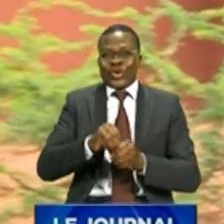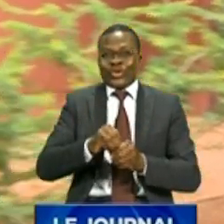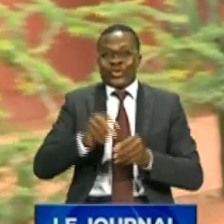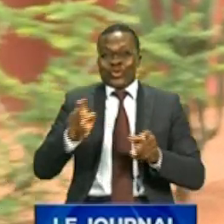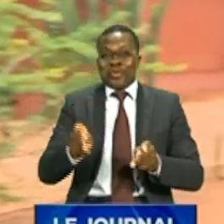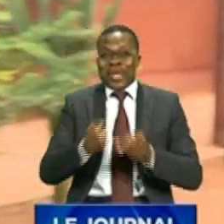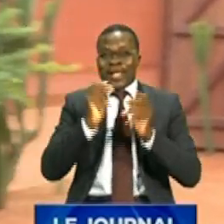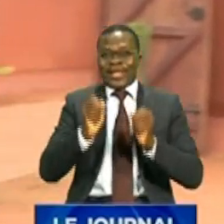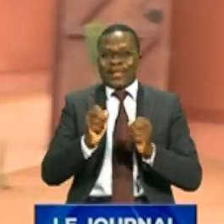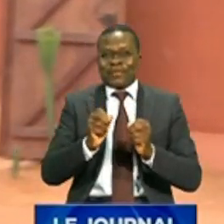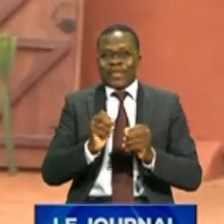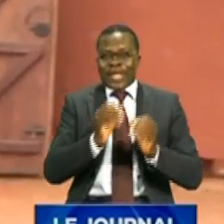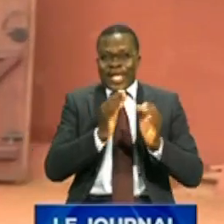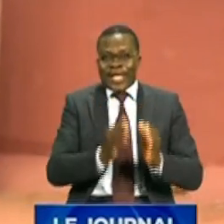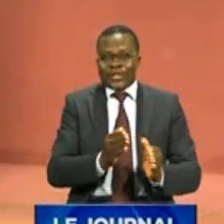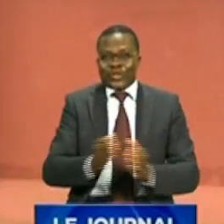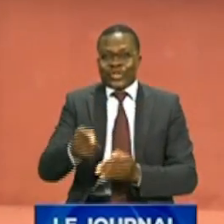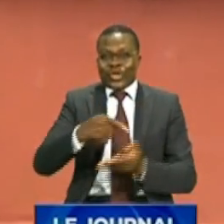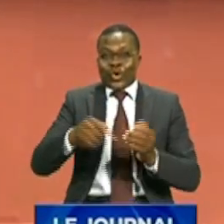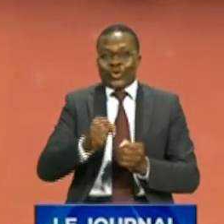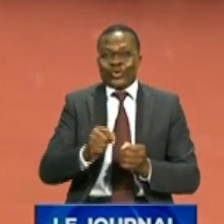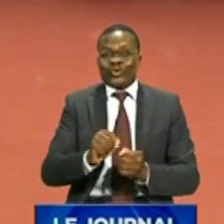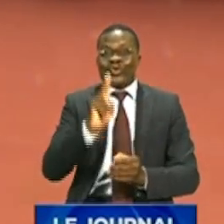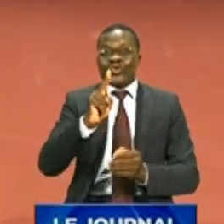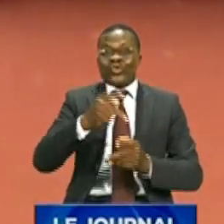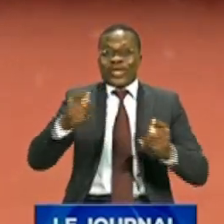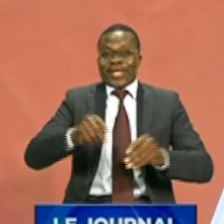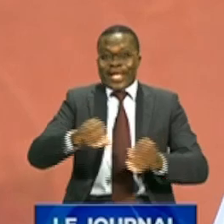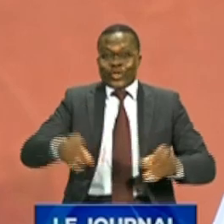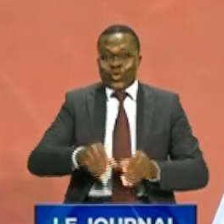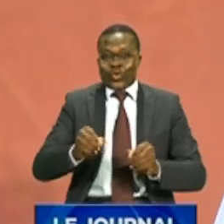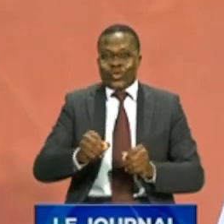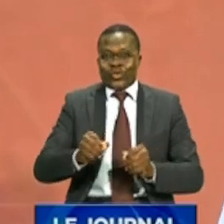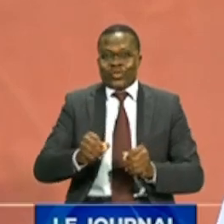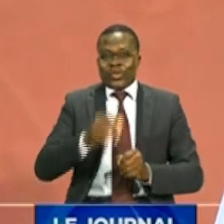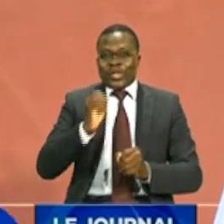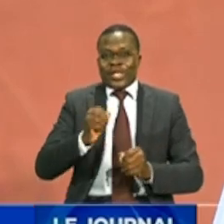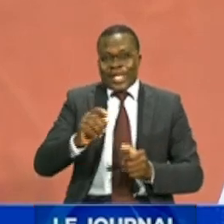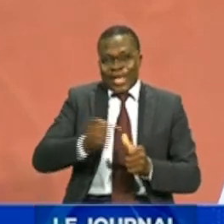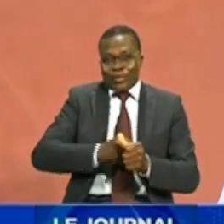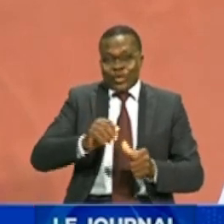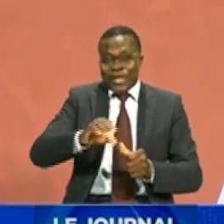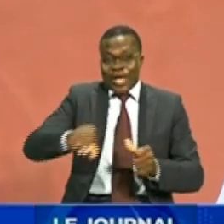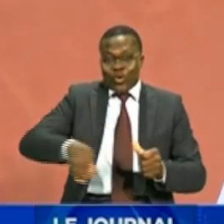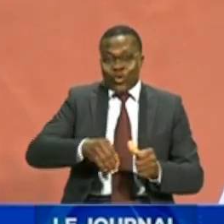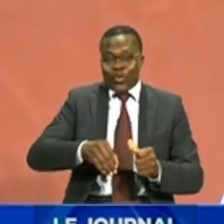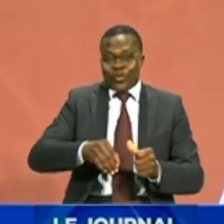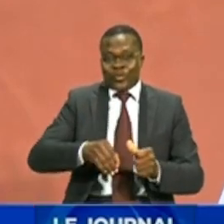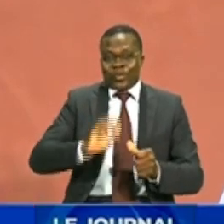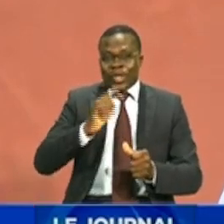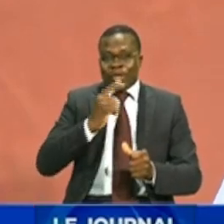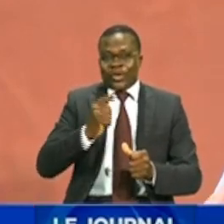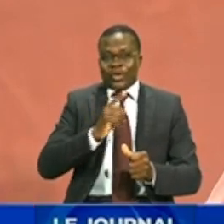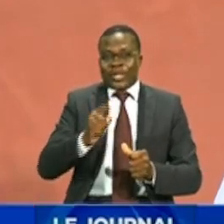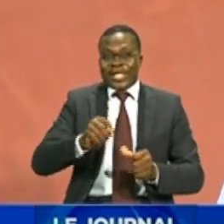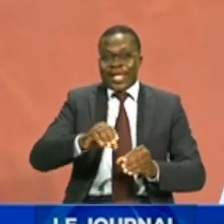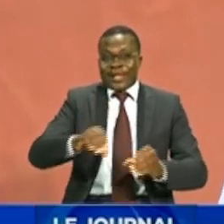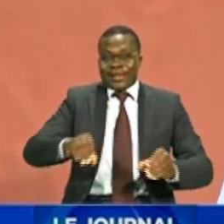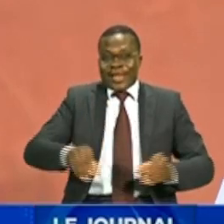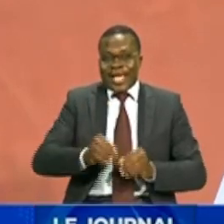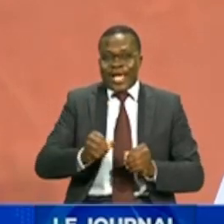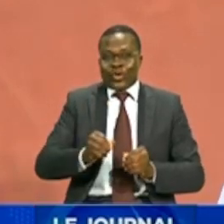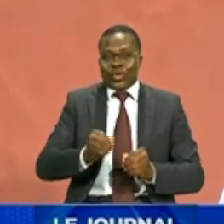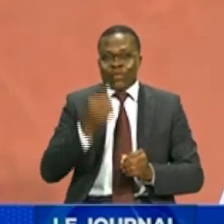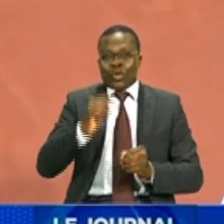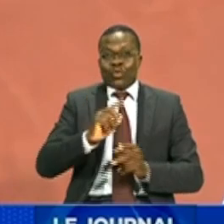palais est structurée autour de deux grandes cours. Il y a la première cour qui est la cour